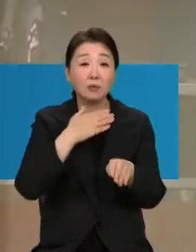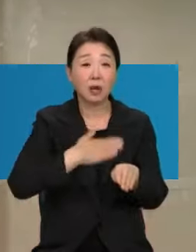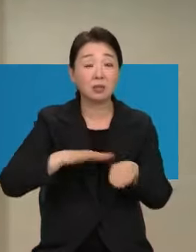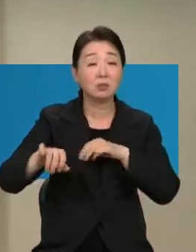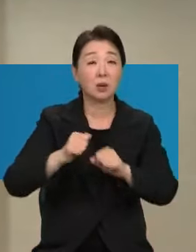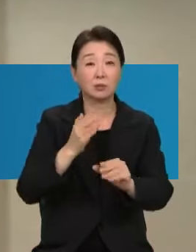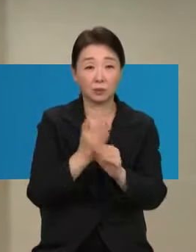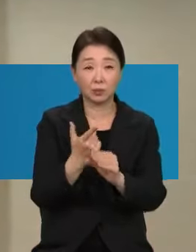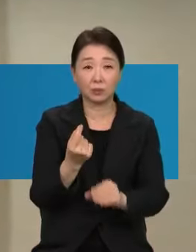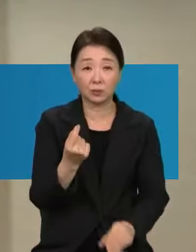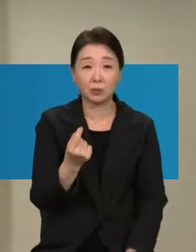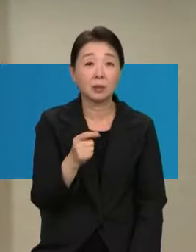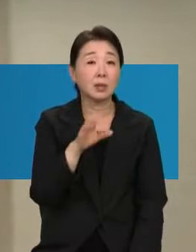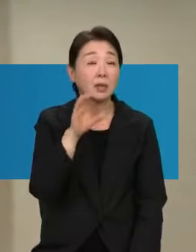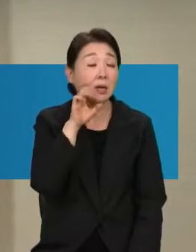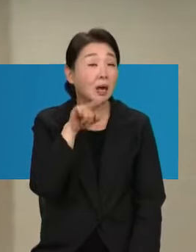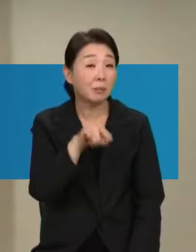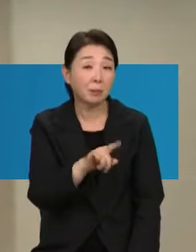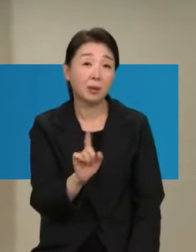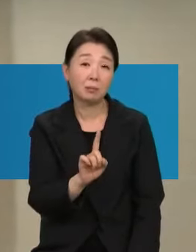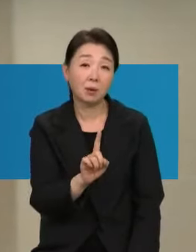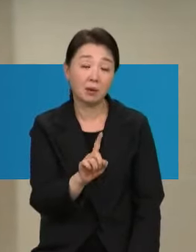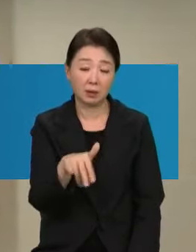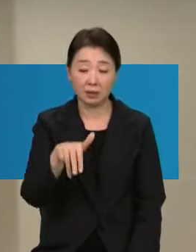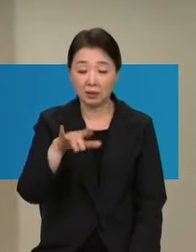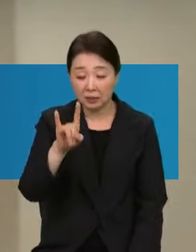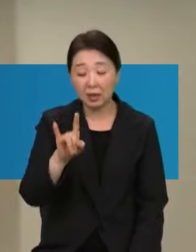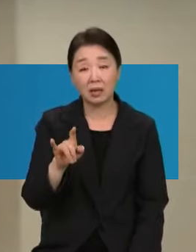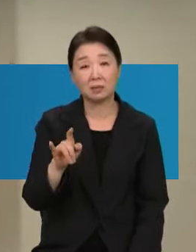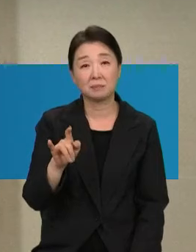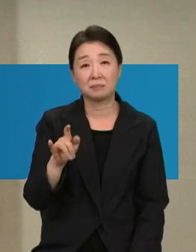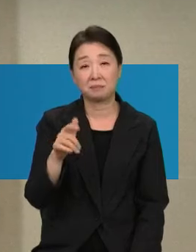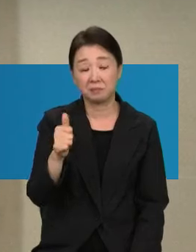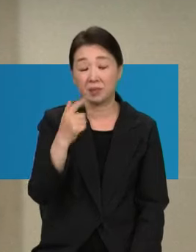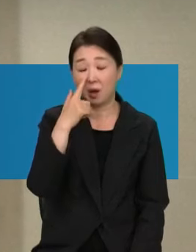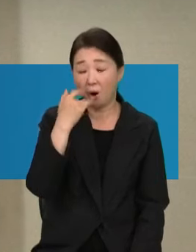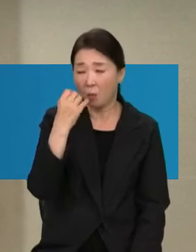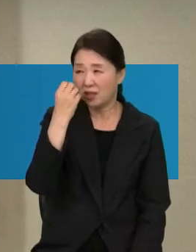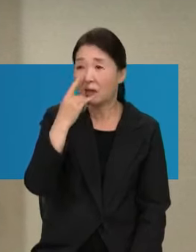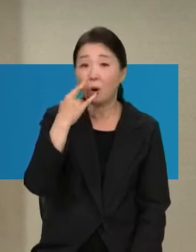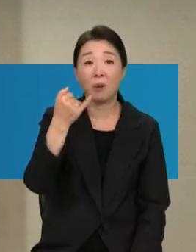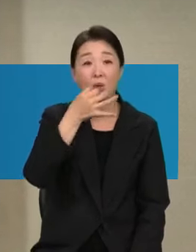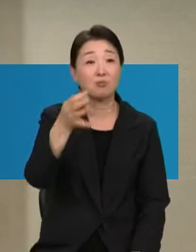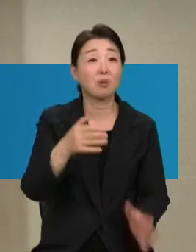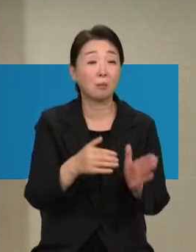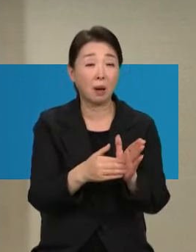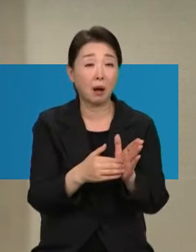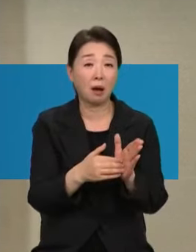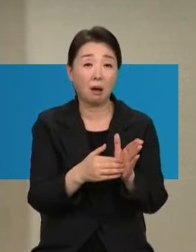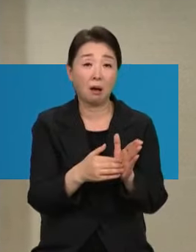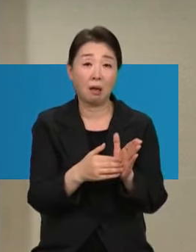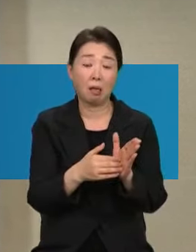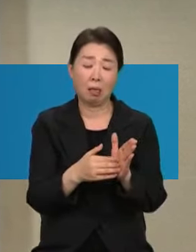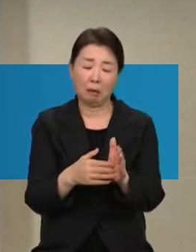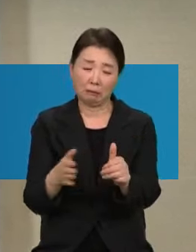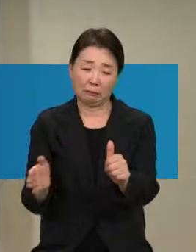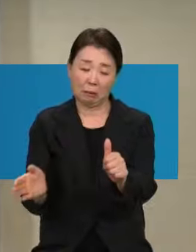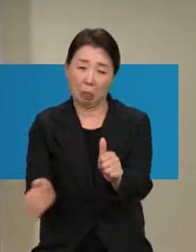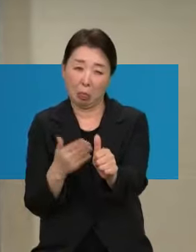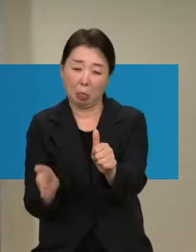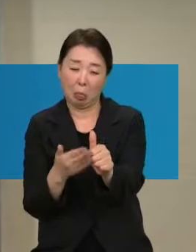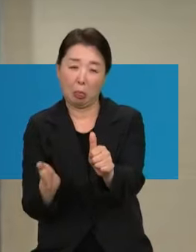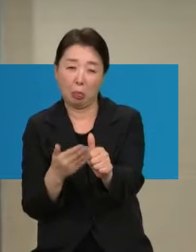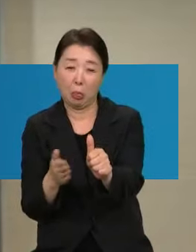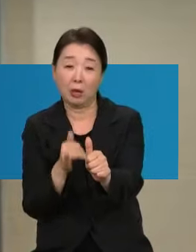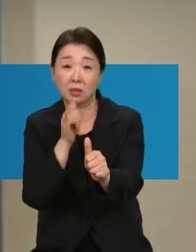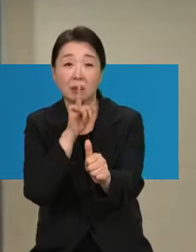중인 걸로 나타났습니다. 이 카페에서는 고 최상병의 어머니를 이상한 엄마라고 하거나 불순 세력이 유족을